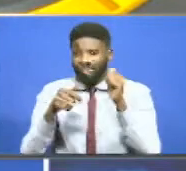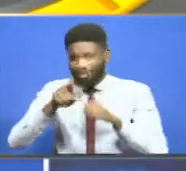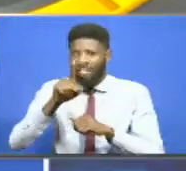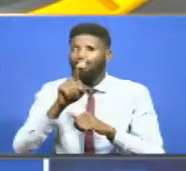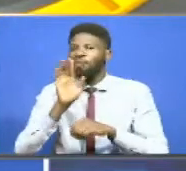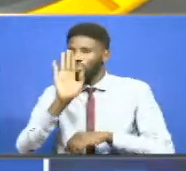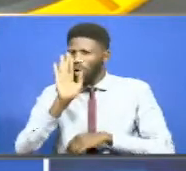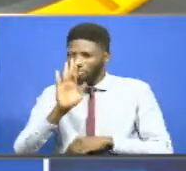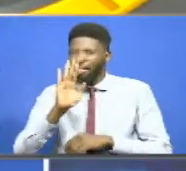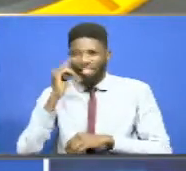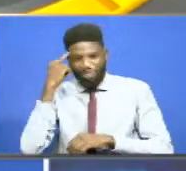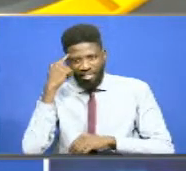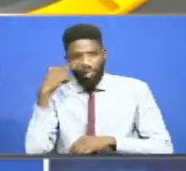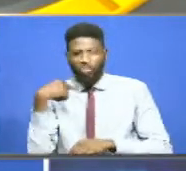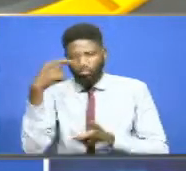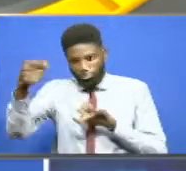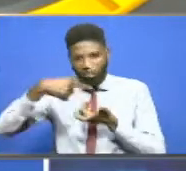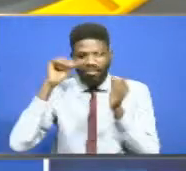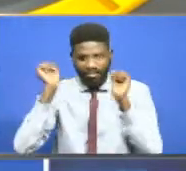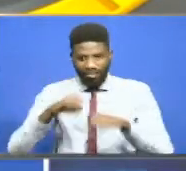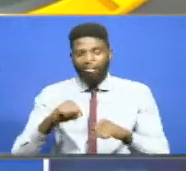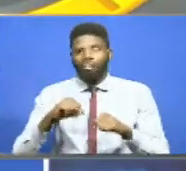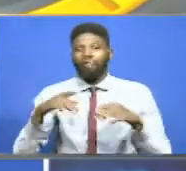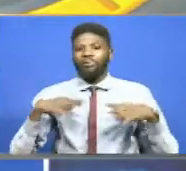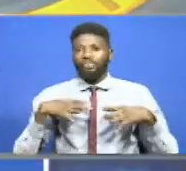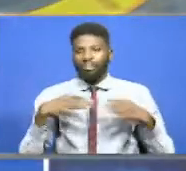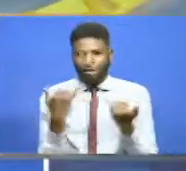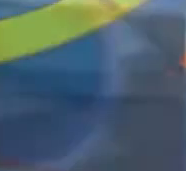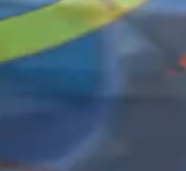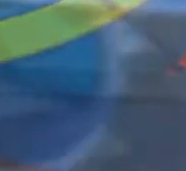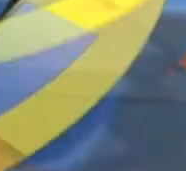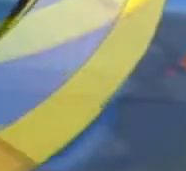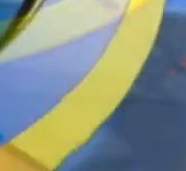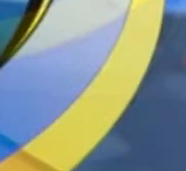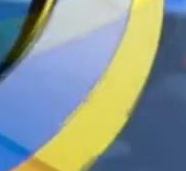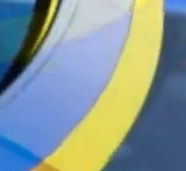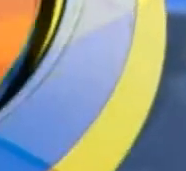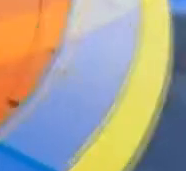kisha tutaona matokeo. Tupate mapumziko.